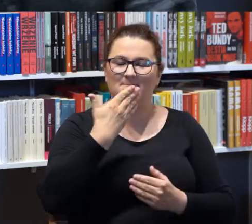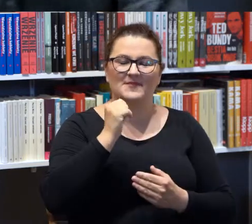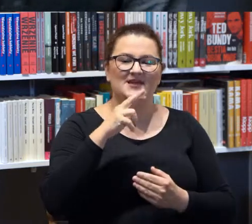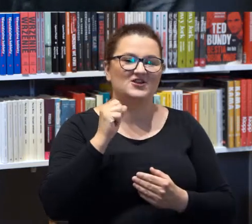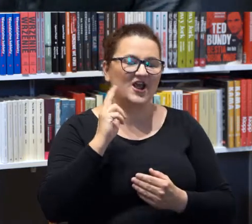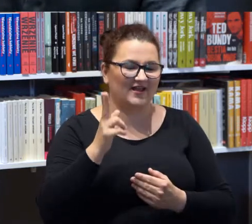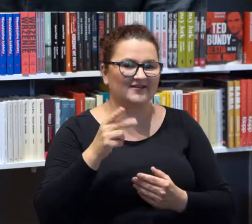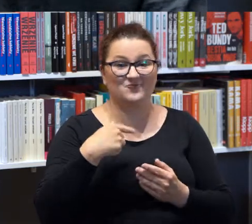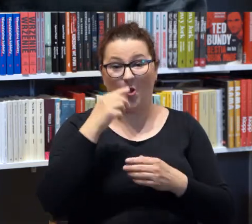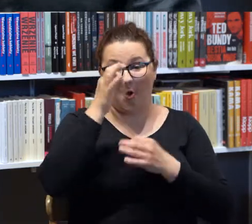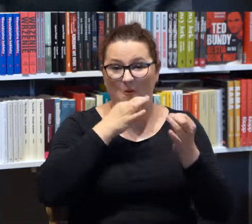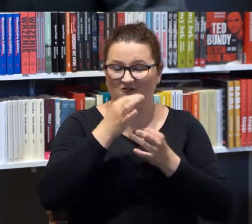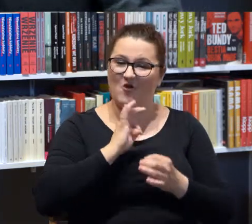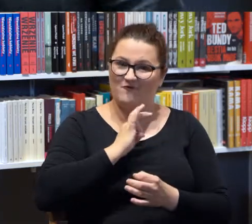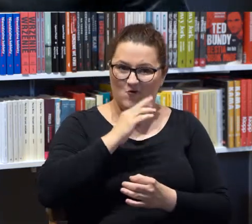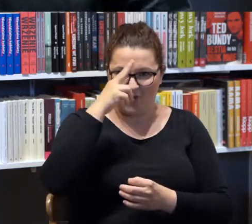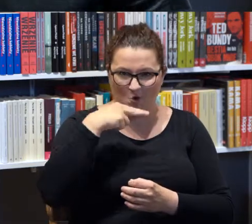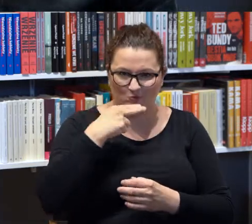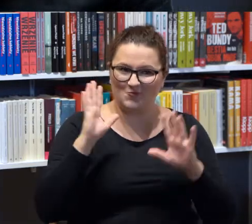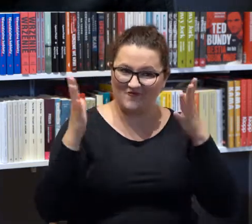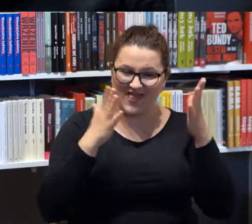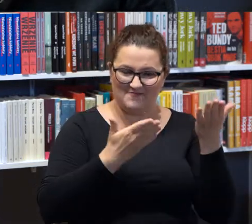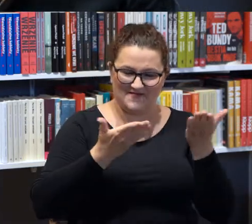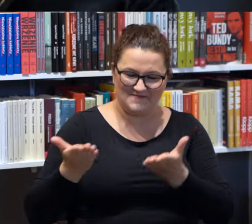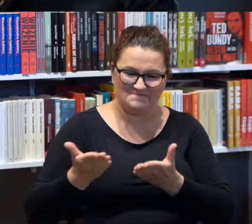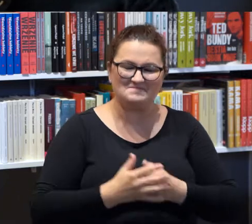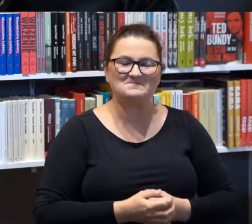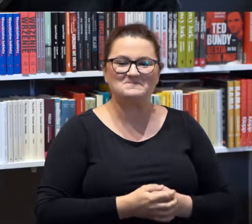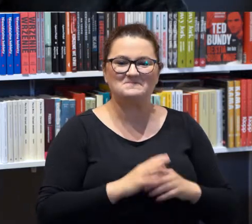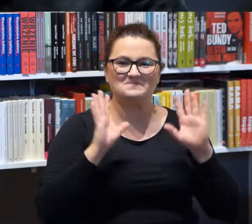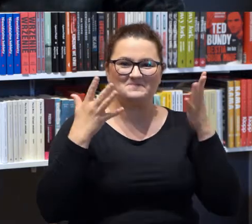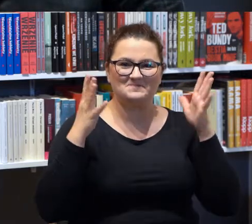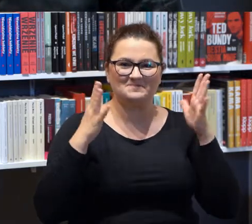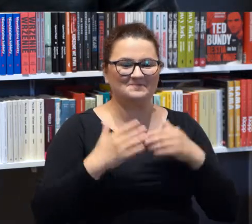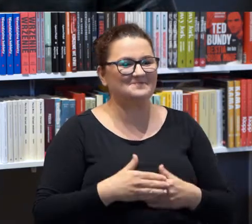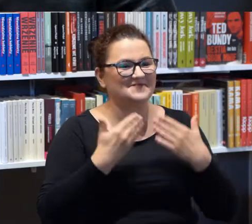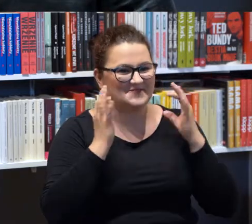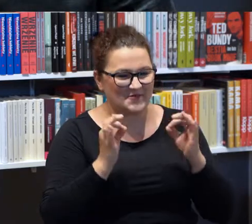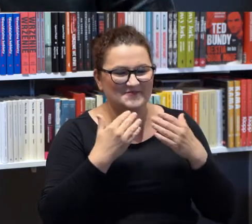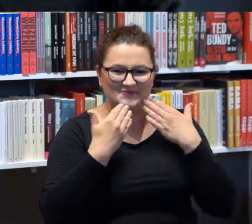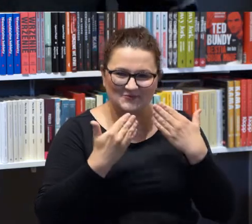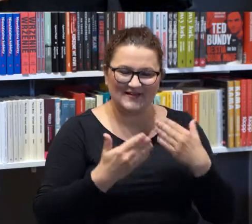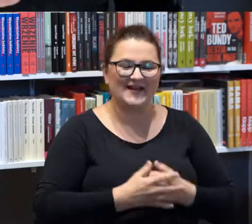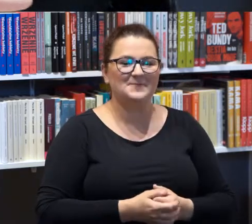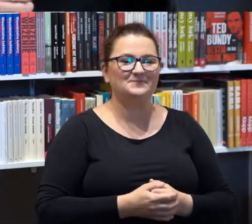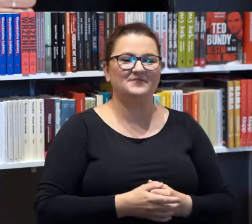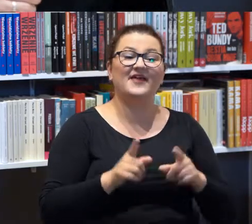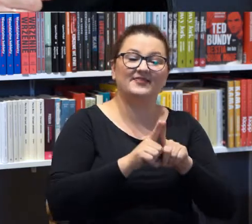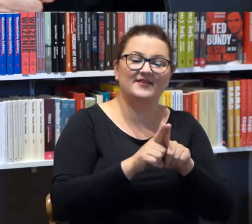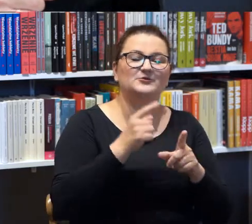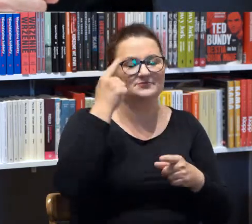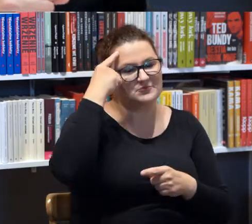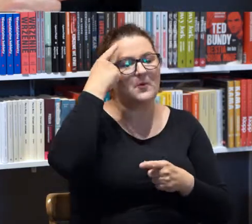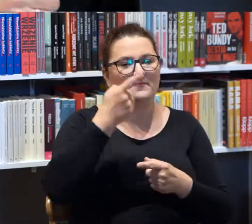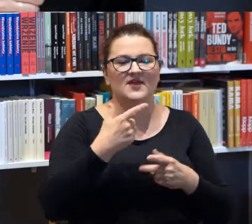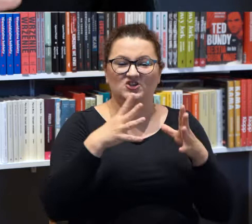ojcu. Powitajmy naszą gościnę. Dzień dobry, dziękuję. Przypomnę jeszcze, że